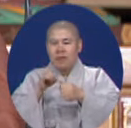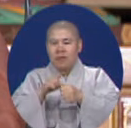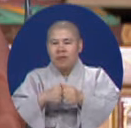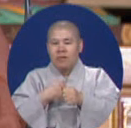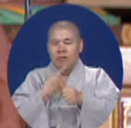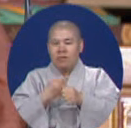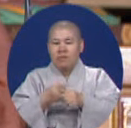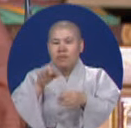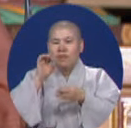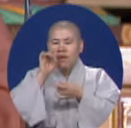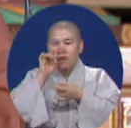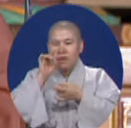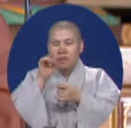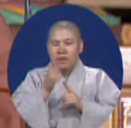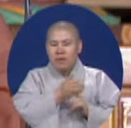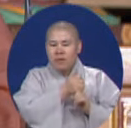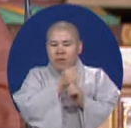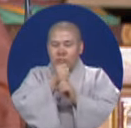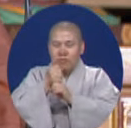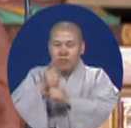나무아이미